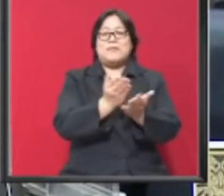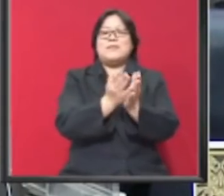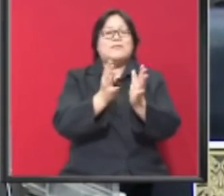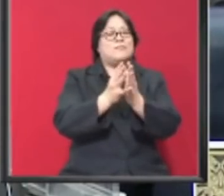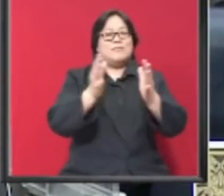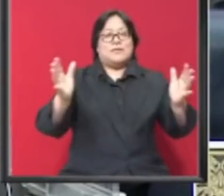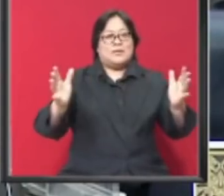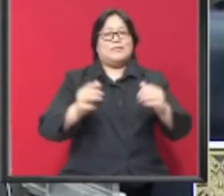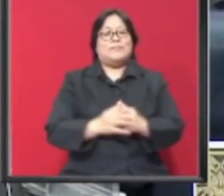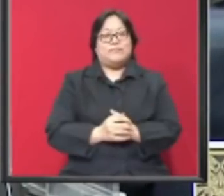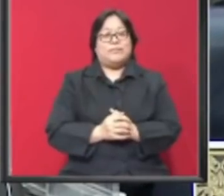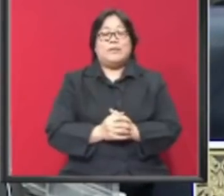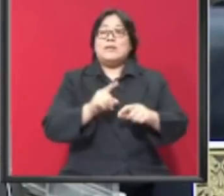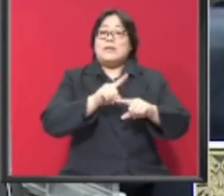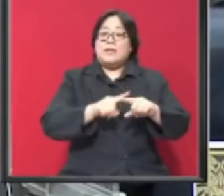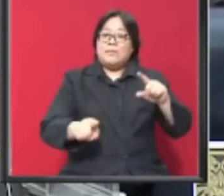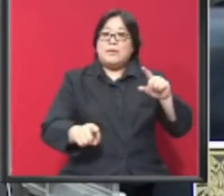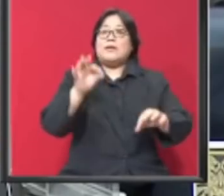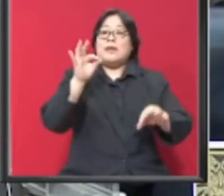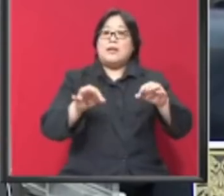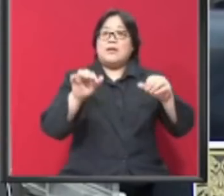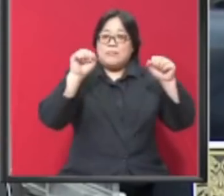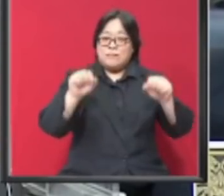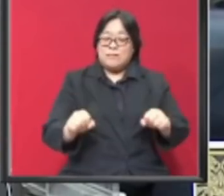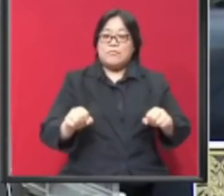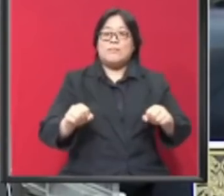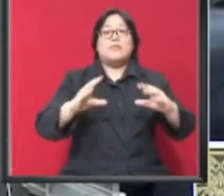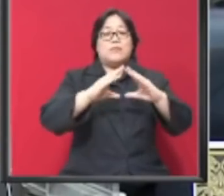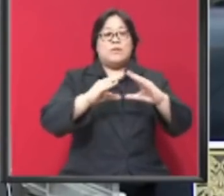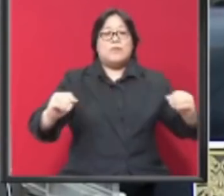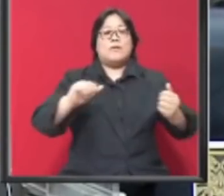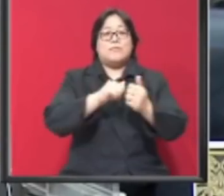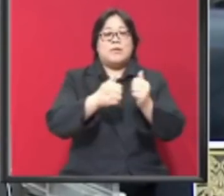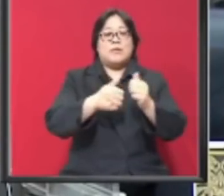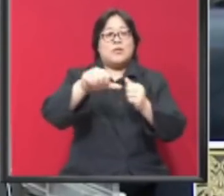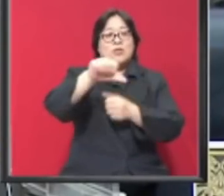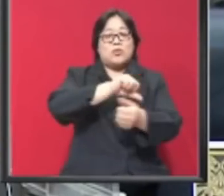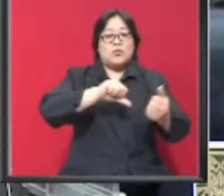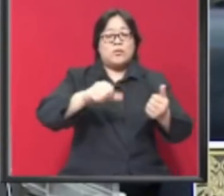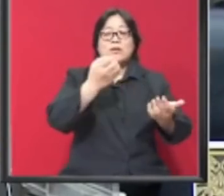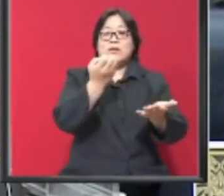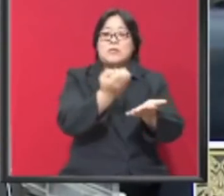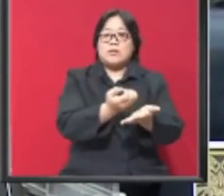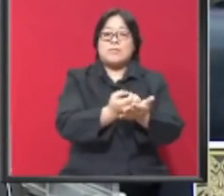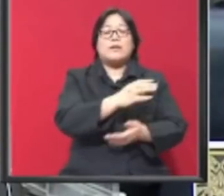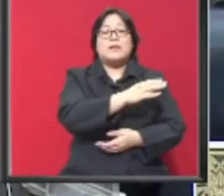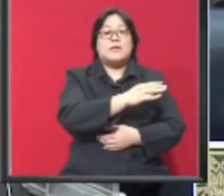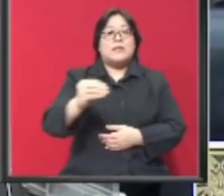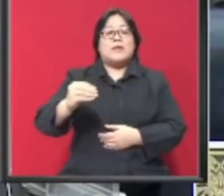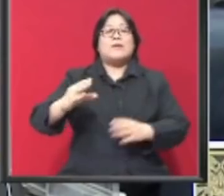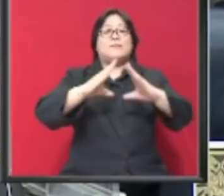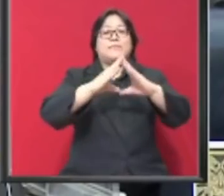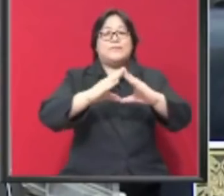besar melainkan Jika ia untuk atasi masalah sosial-ekonomi dan